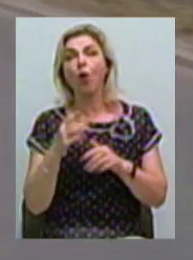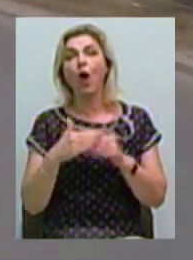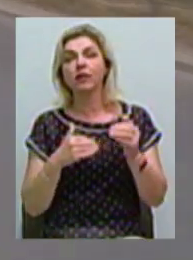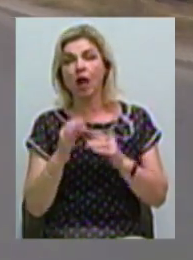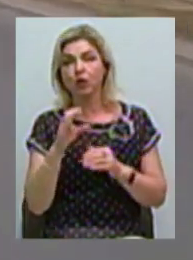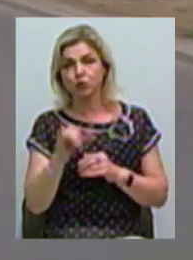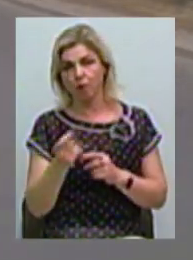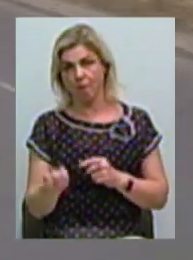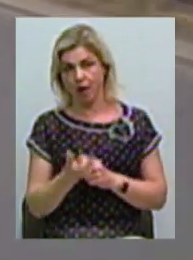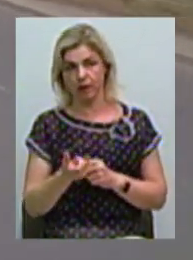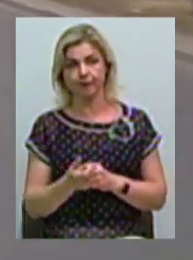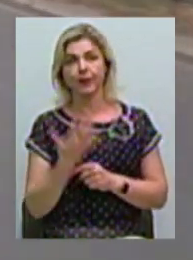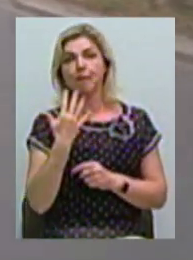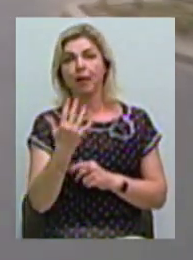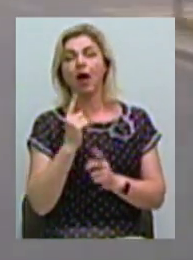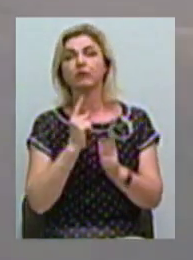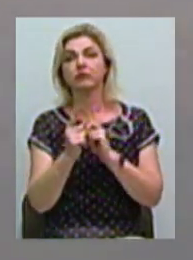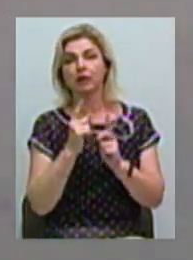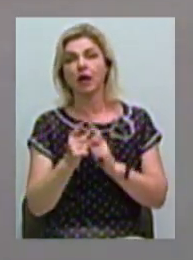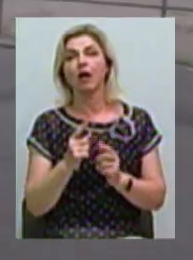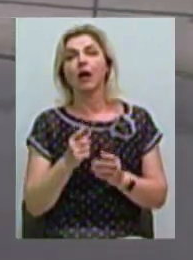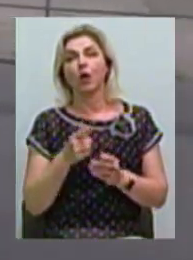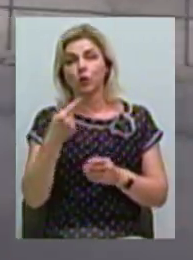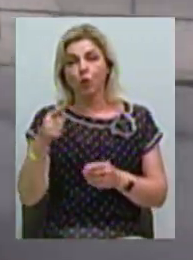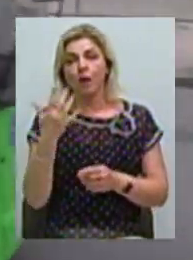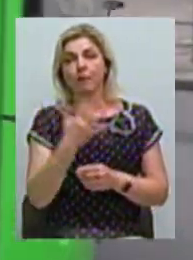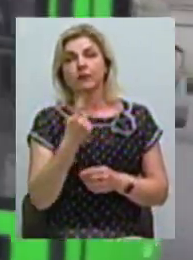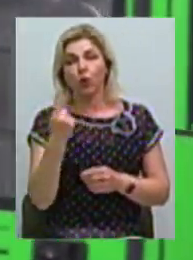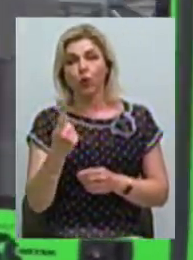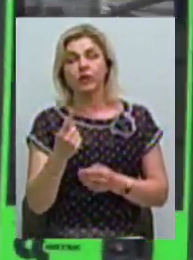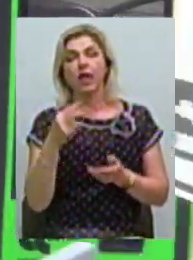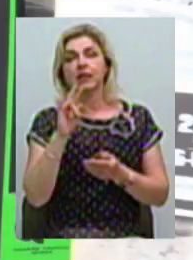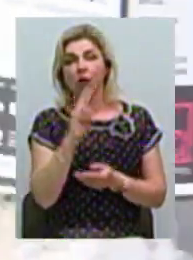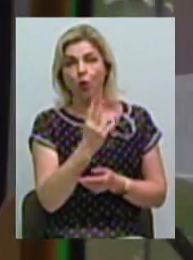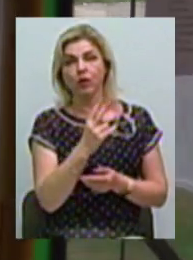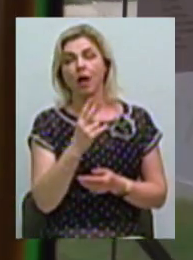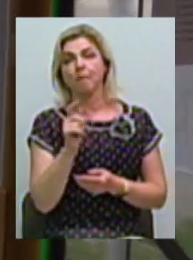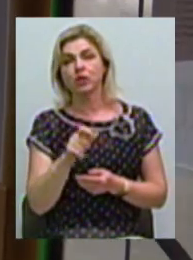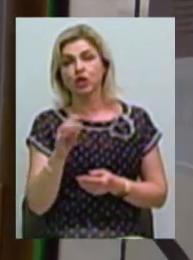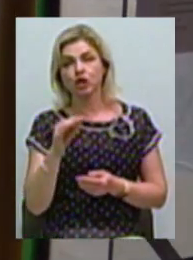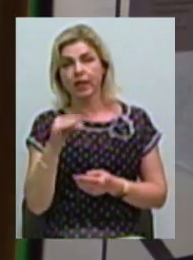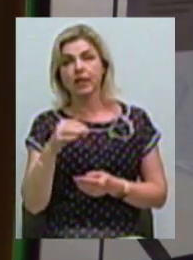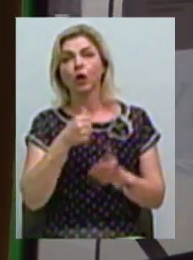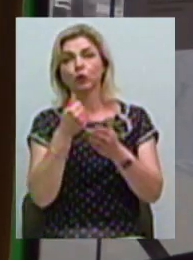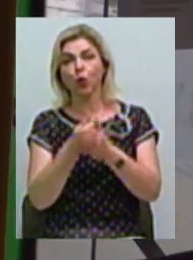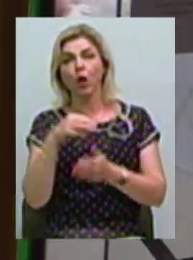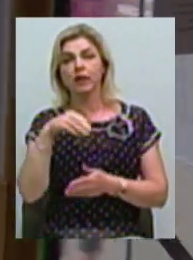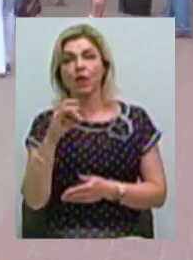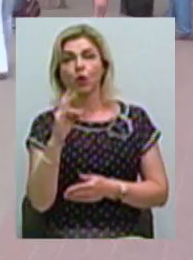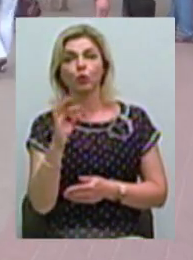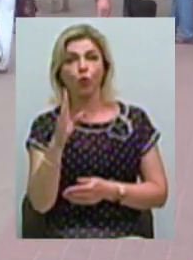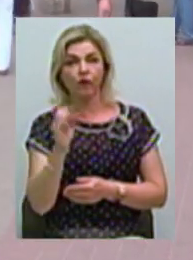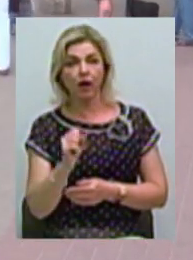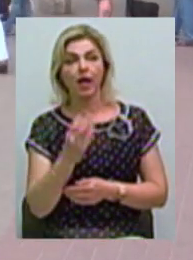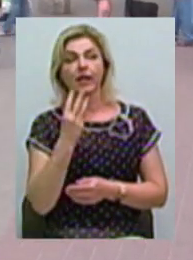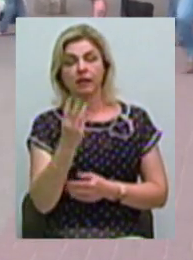режимі 5 автобусів курсуватимуть маршрутом номер 51 станція Миколаїв, пасажирський, Тернівка, 3 автобуси